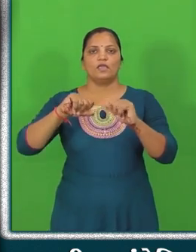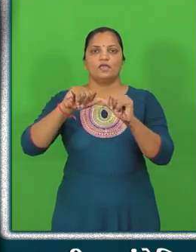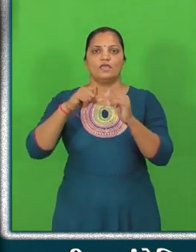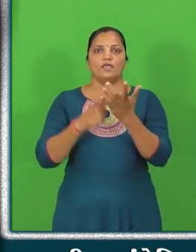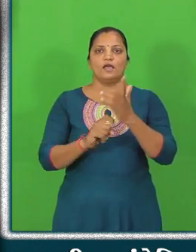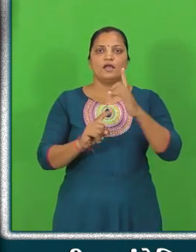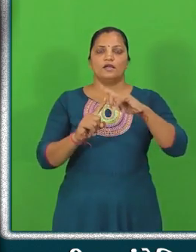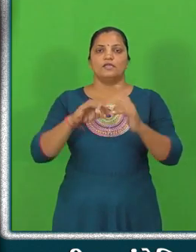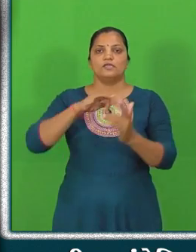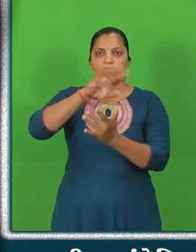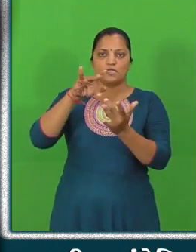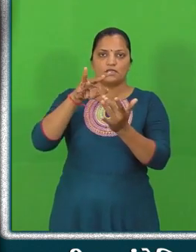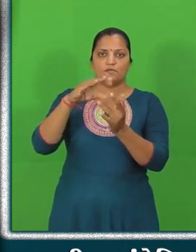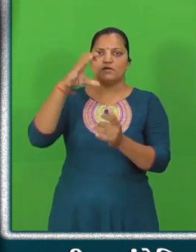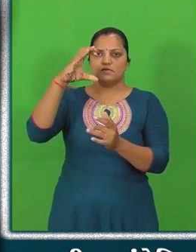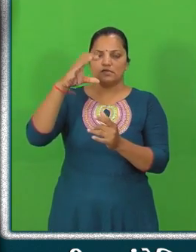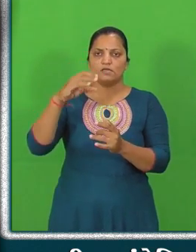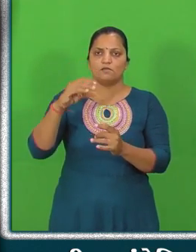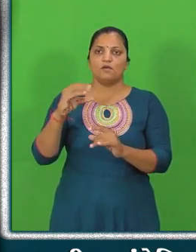ત્યારે